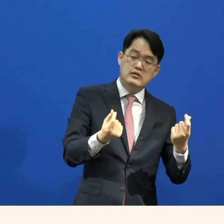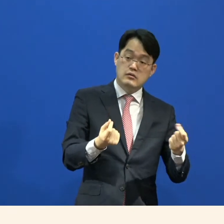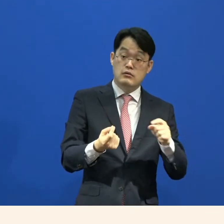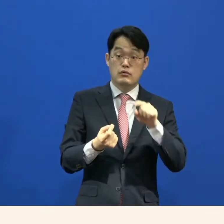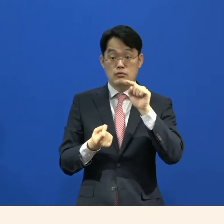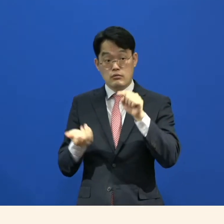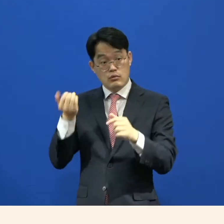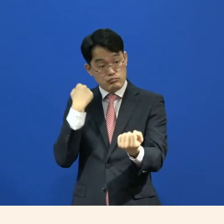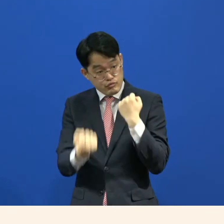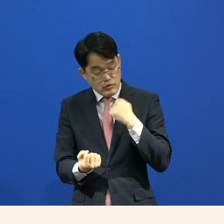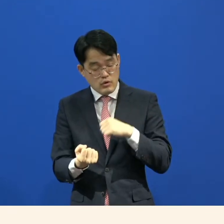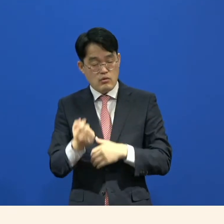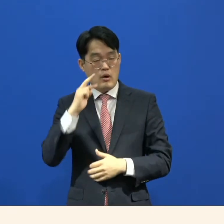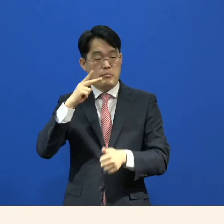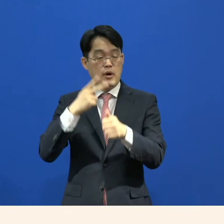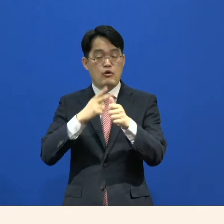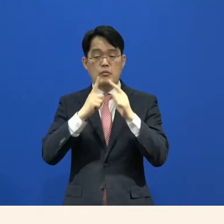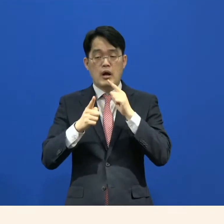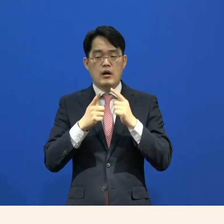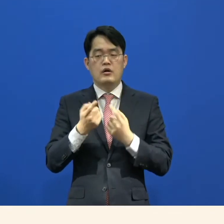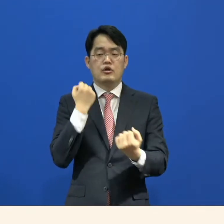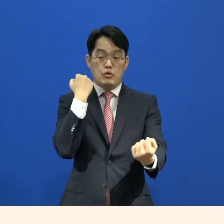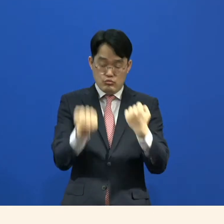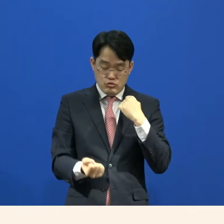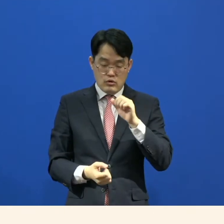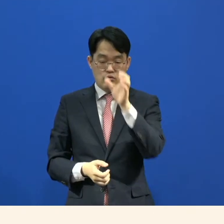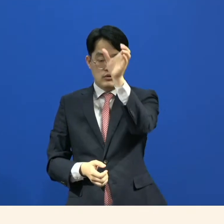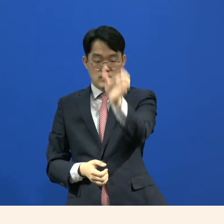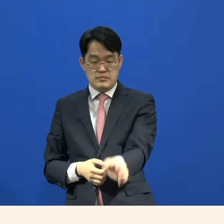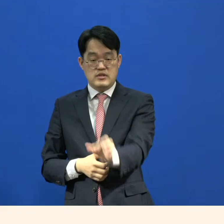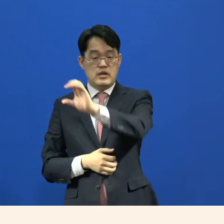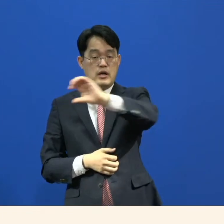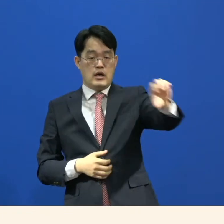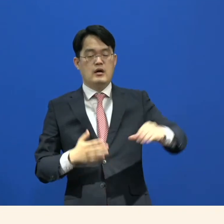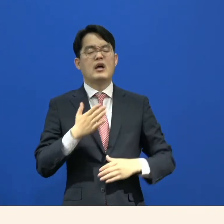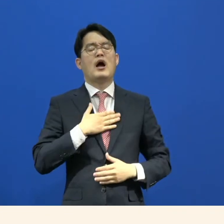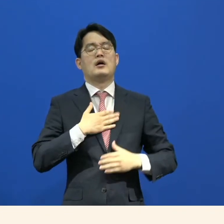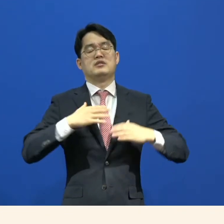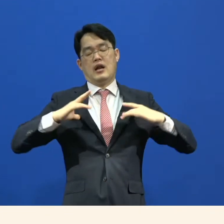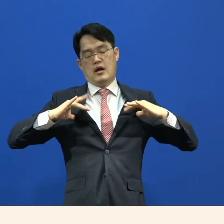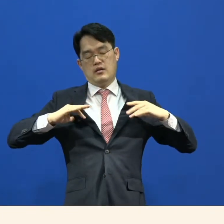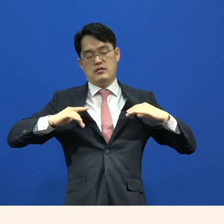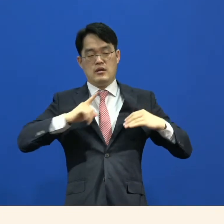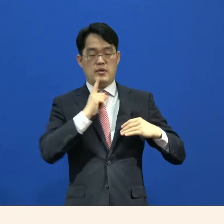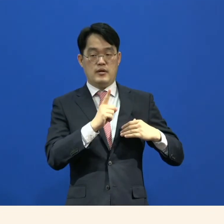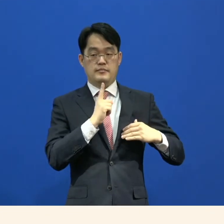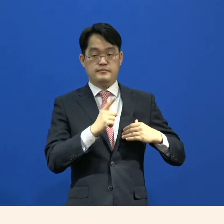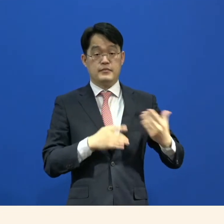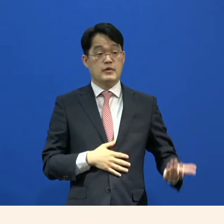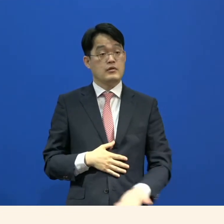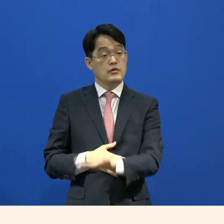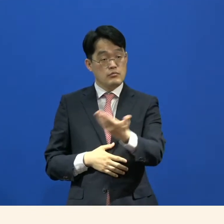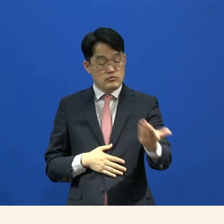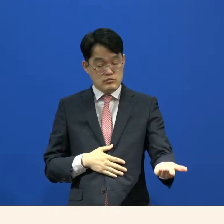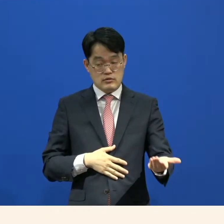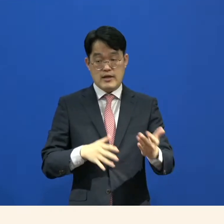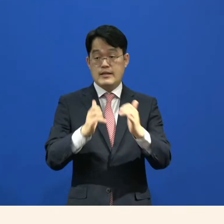여러분, 사람이 무엇인가를 자랑하는 걸 보면, 뭘 자랑하는가를 보면 그가 누구인가가 보이죠.